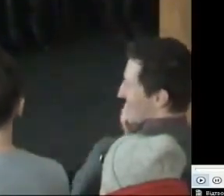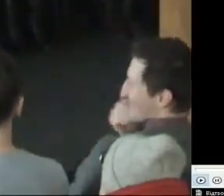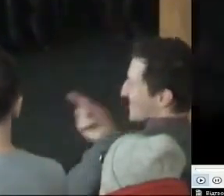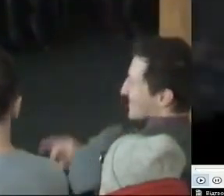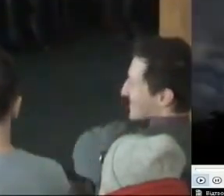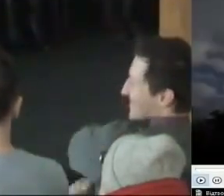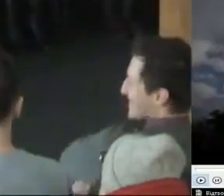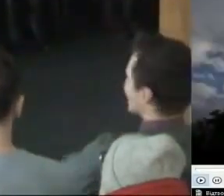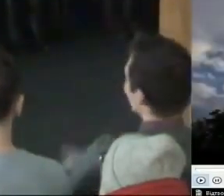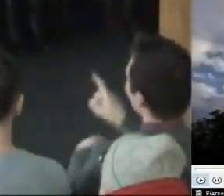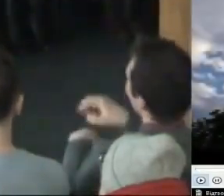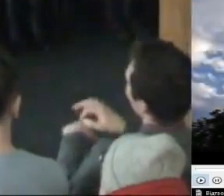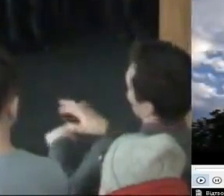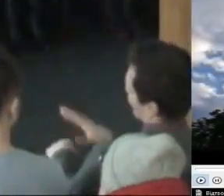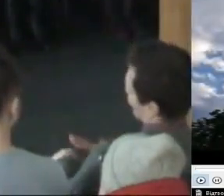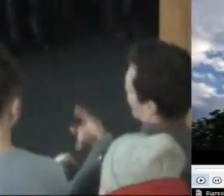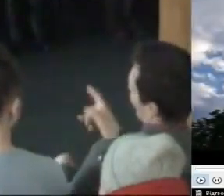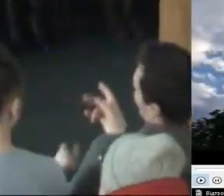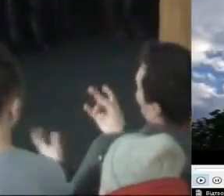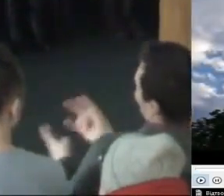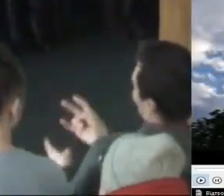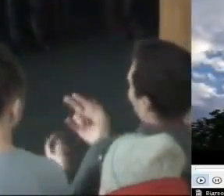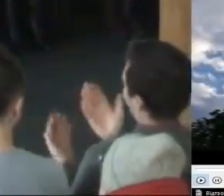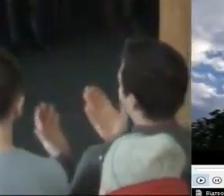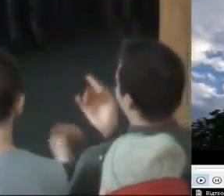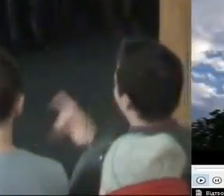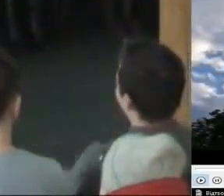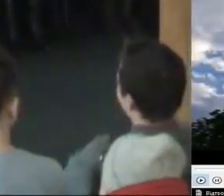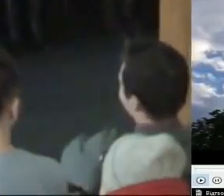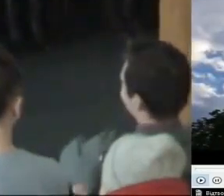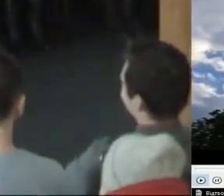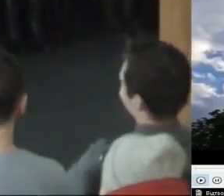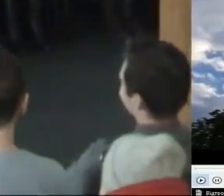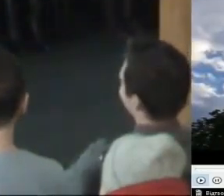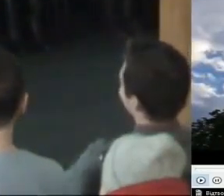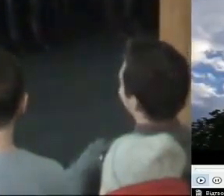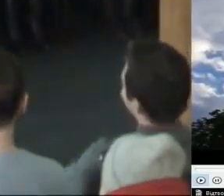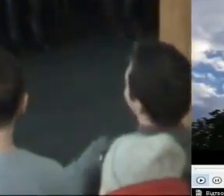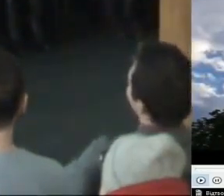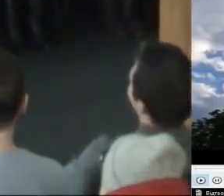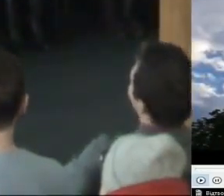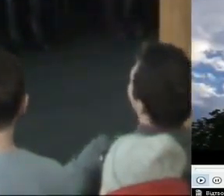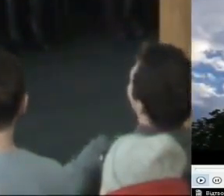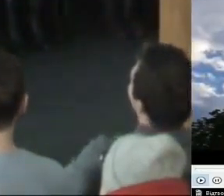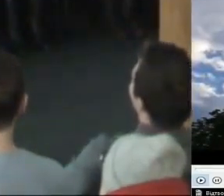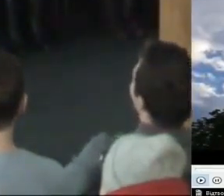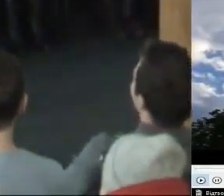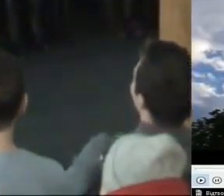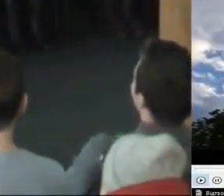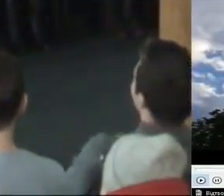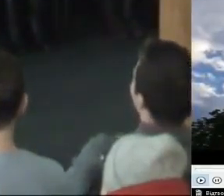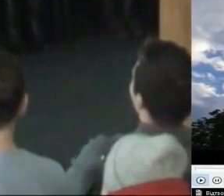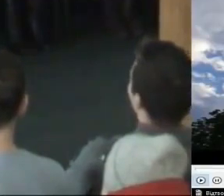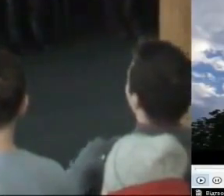Сьогодні особливий для України час. З ініціативи Українського біблійного товариства та